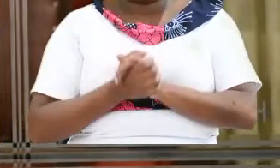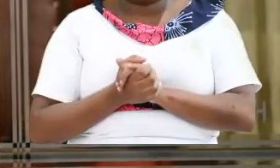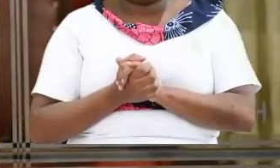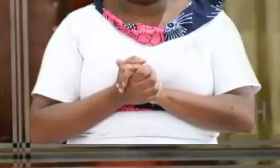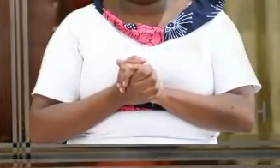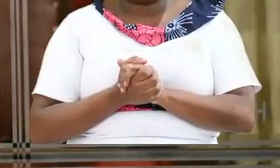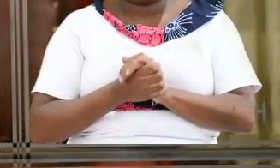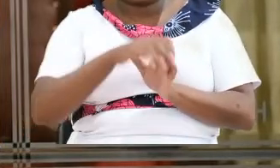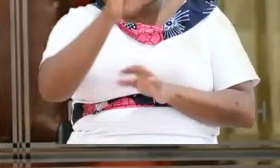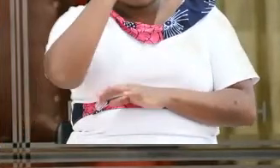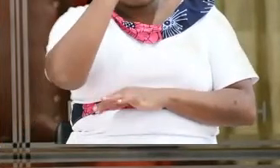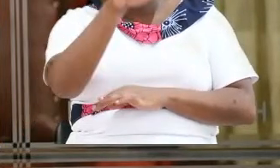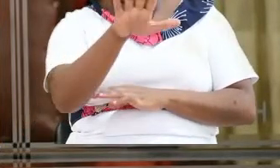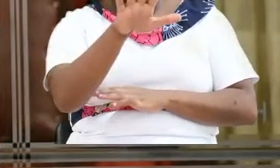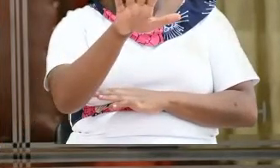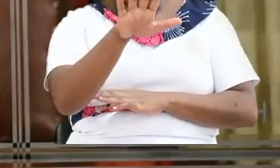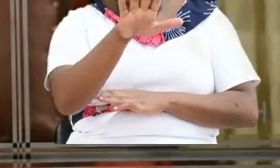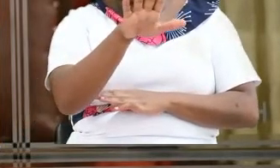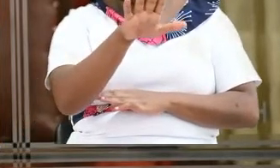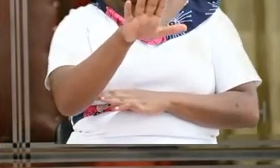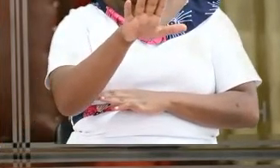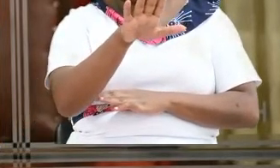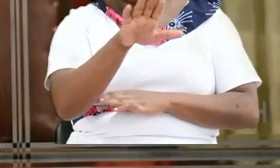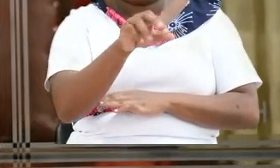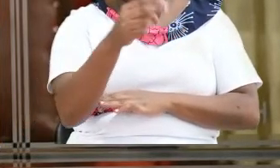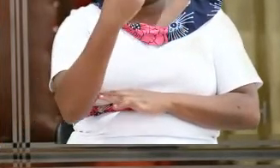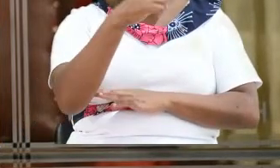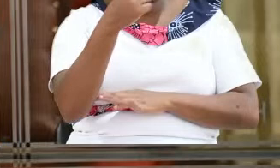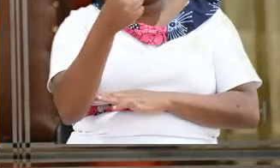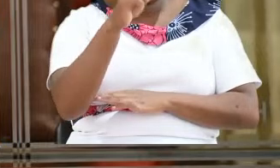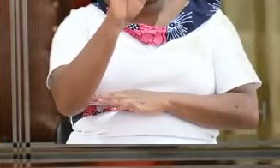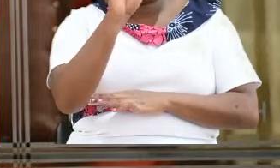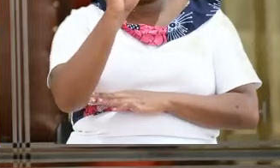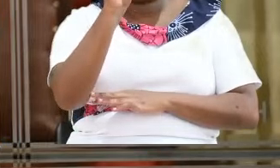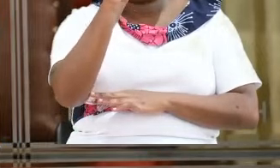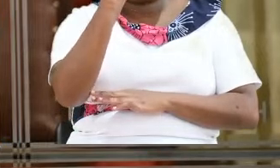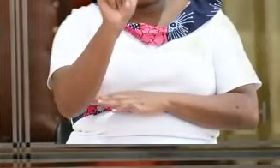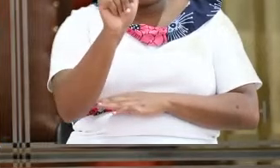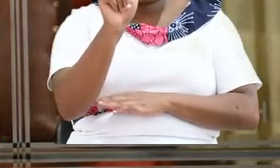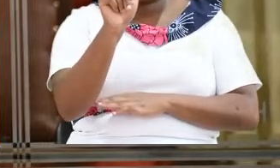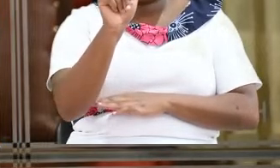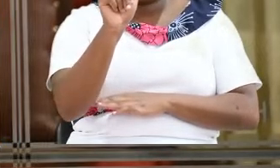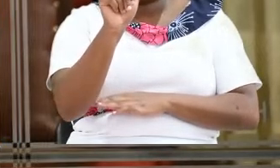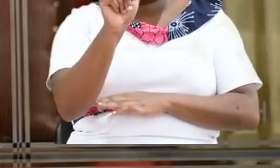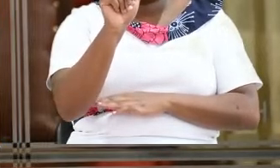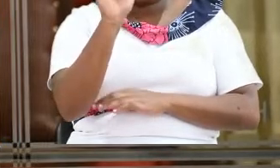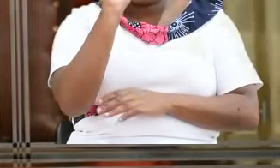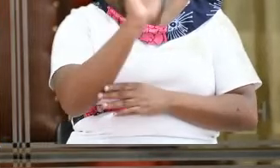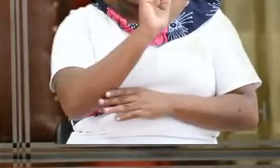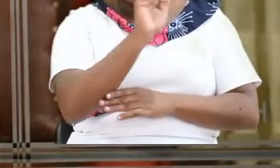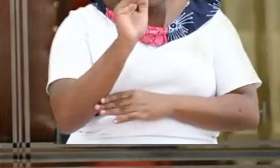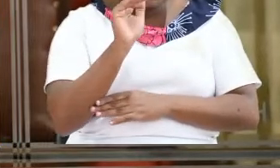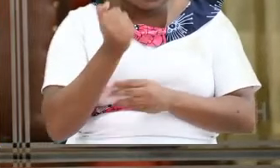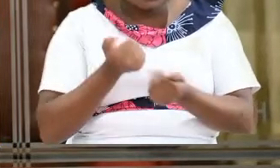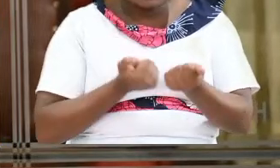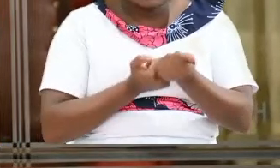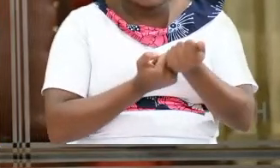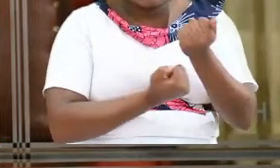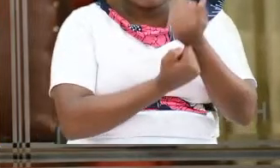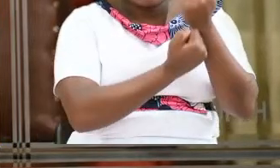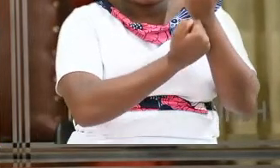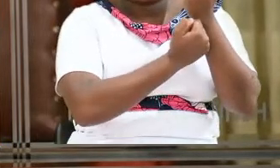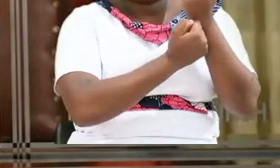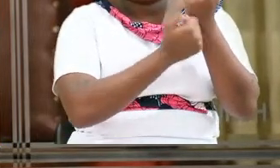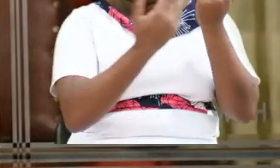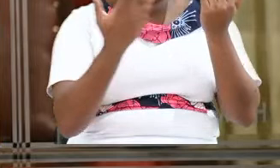pale Kiabu, mji wa huruma, na wanaomba tuwashikirie na